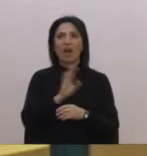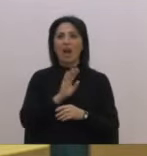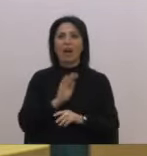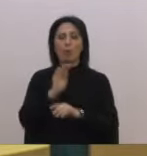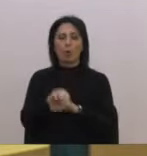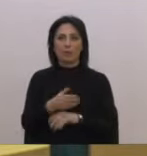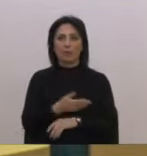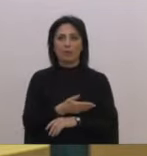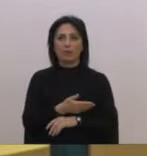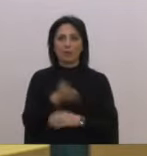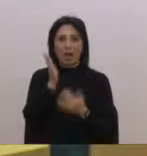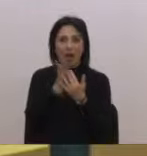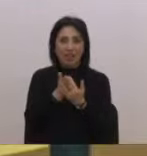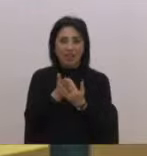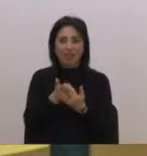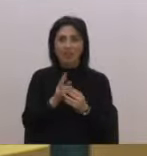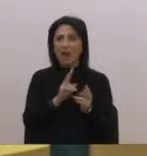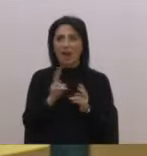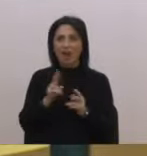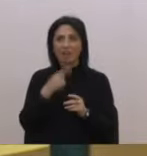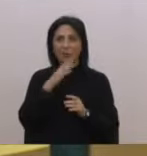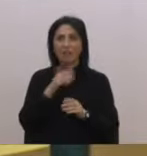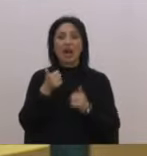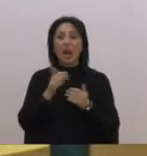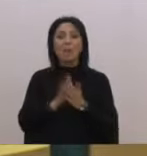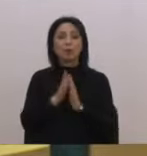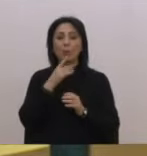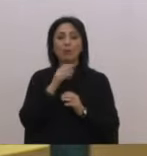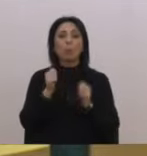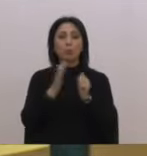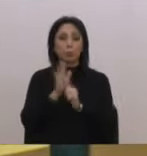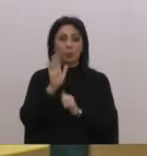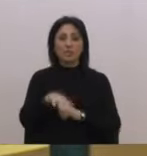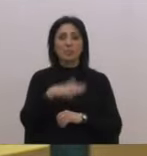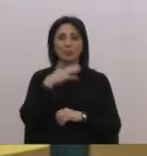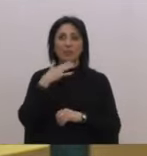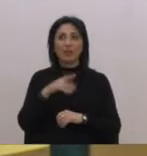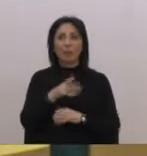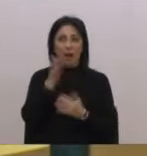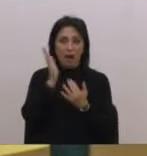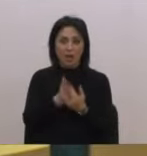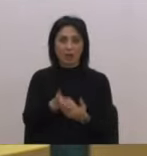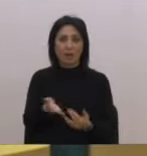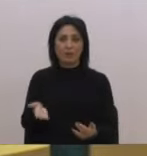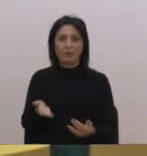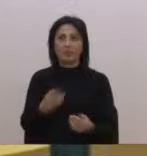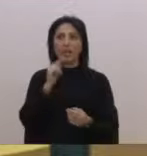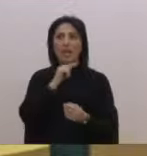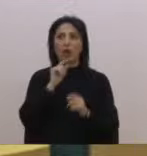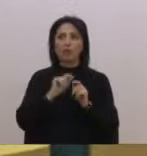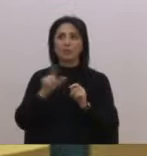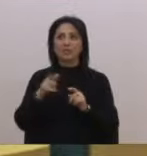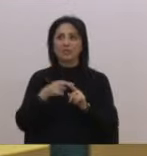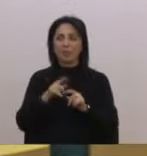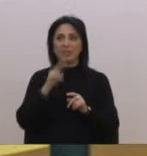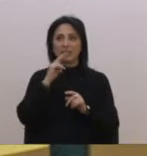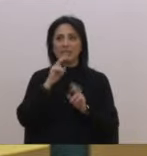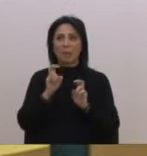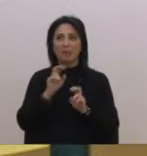მოიმატაო. განახევრდა. არავინ არ ამბობს, რომ კაინდგომარება 15-ის ბევრია, მაგრამ ხო განახევრდა და ეკონომიკური ზრდა არის ამის წამალი